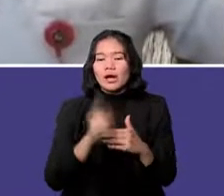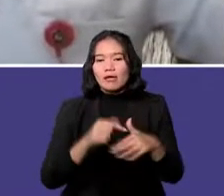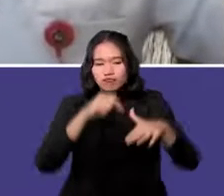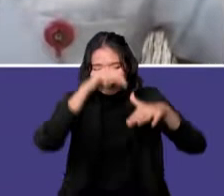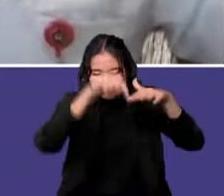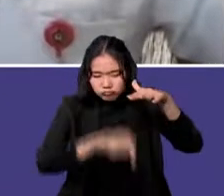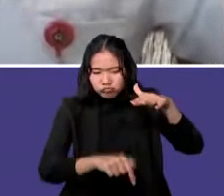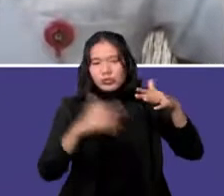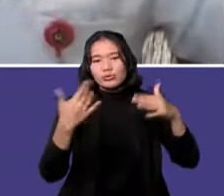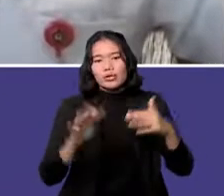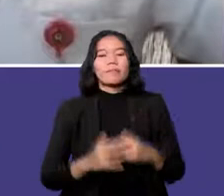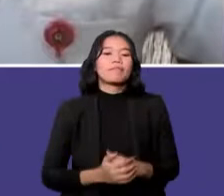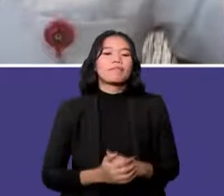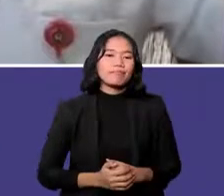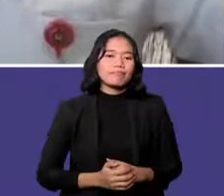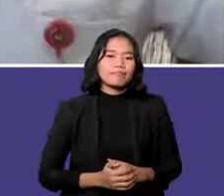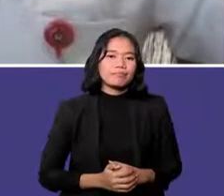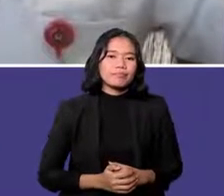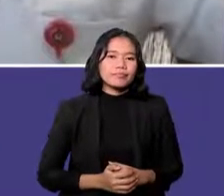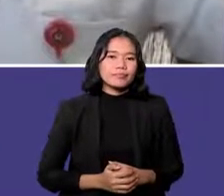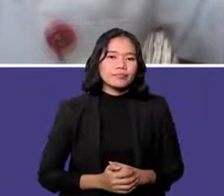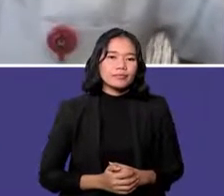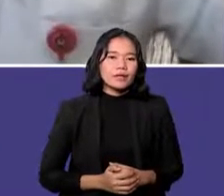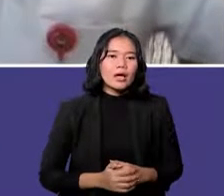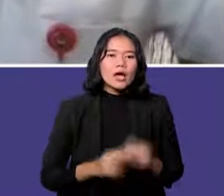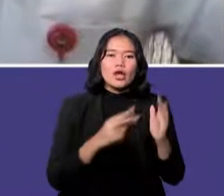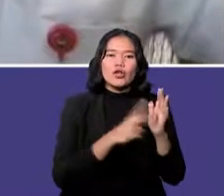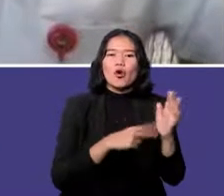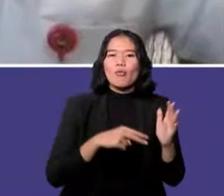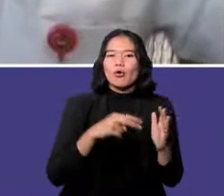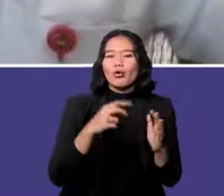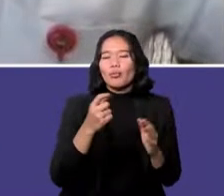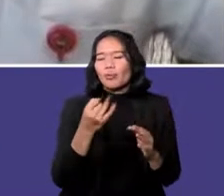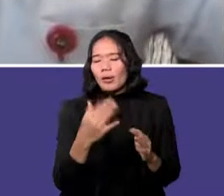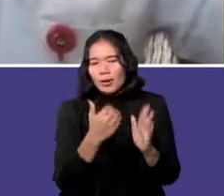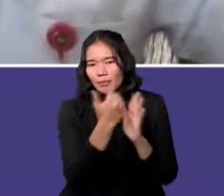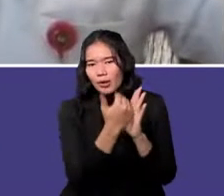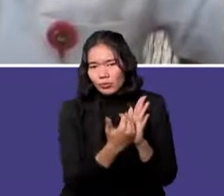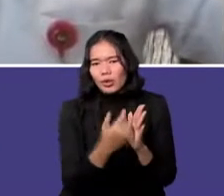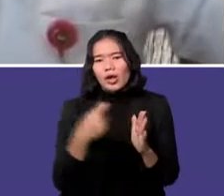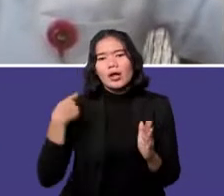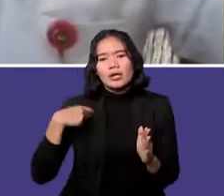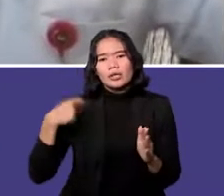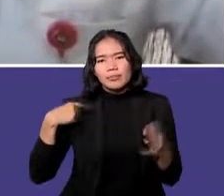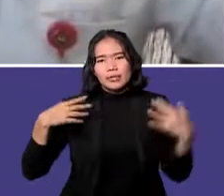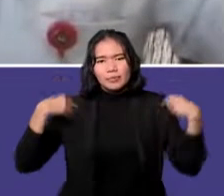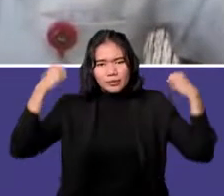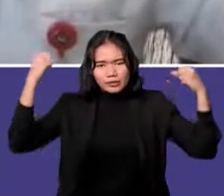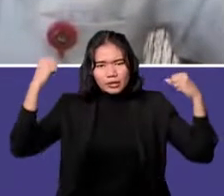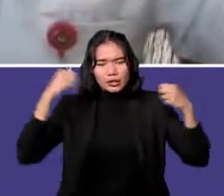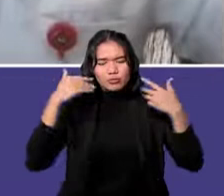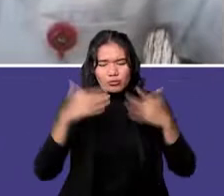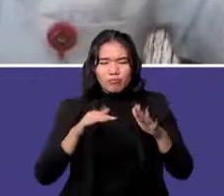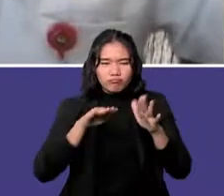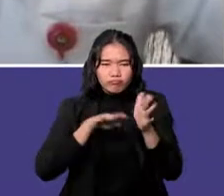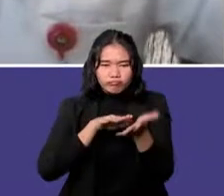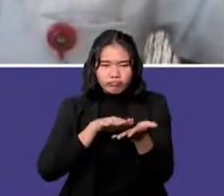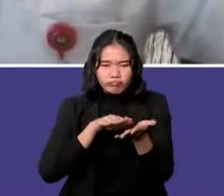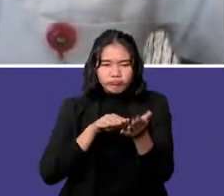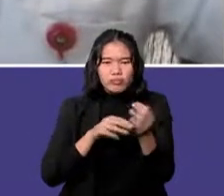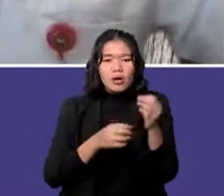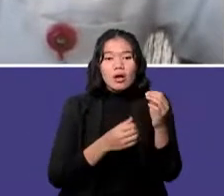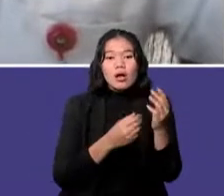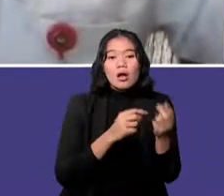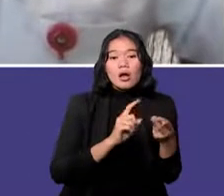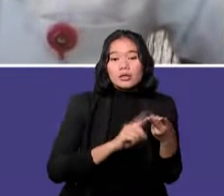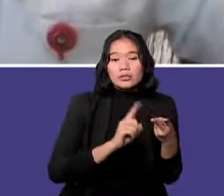Silakan. Nanti ini nomor peraturannya ada dan saya kira juga dari Kemenkes juga sudah menyebarkannya. Terus juga keputusan